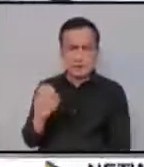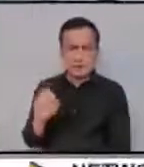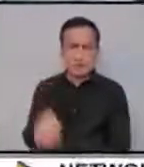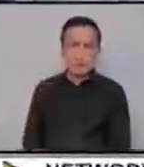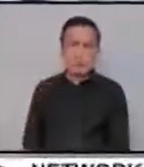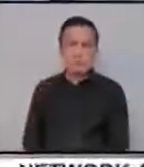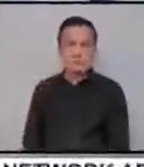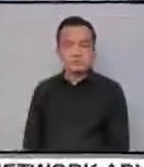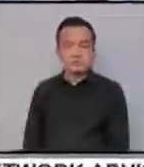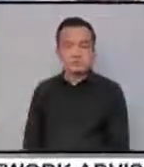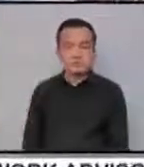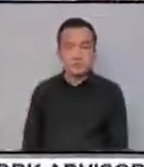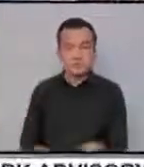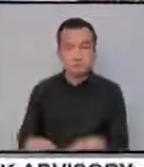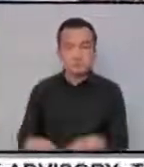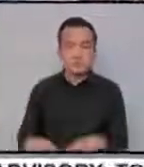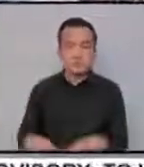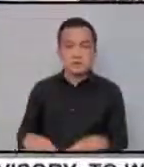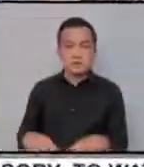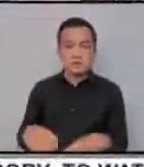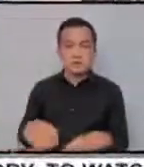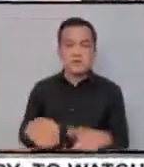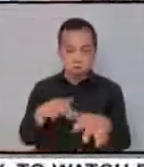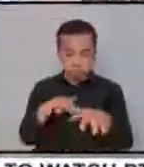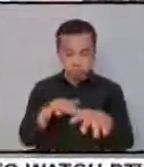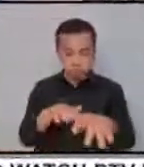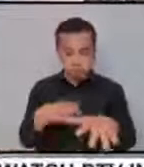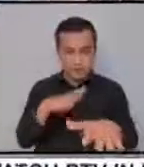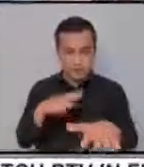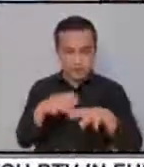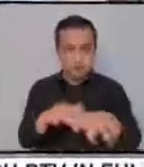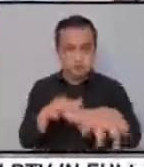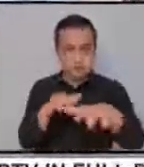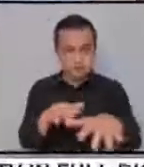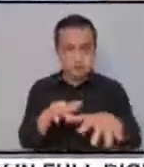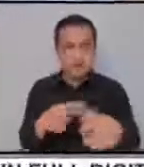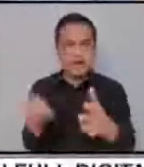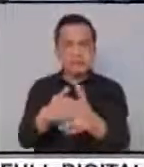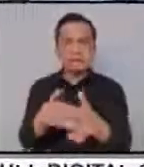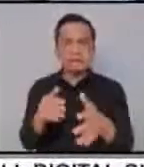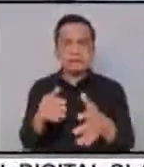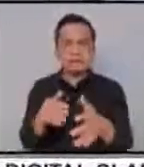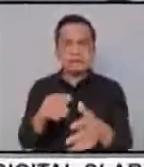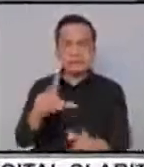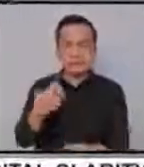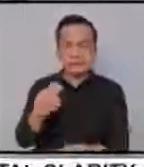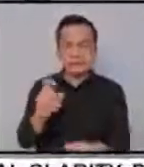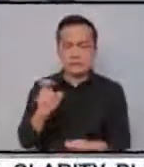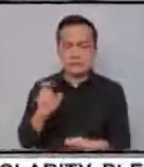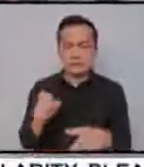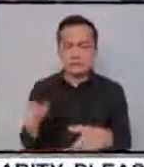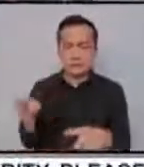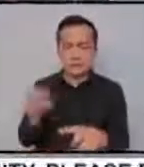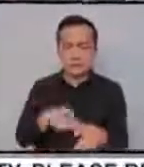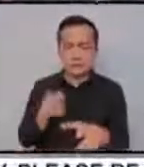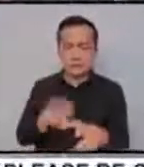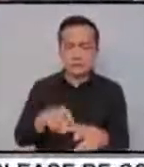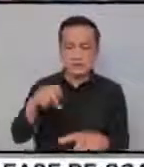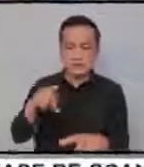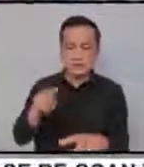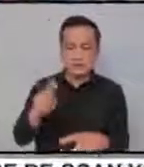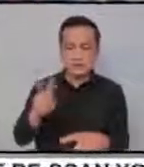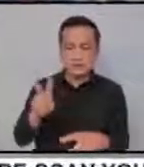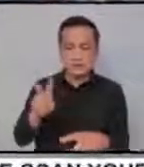dyan sa may Litex, muling sisikip dahil din sa ilang mga PUV na mga nagpapasakay ng mga pasahero at maging sa bahagi